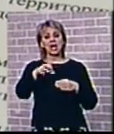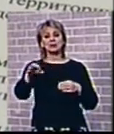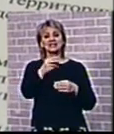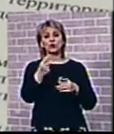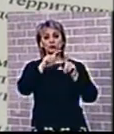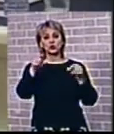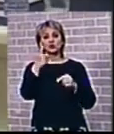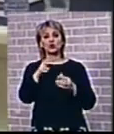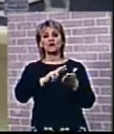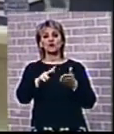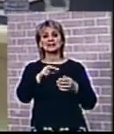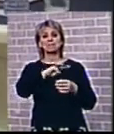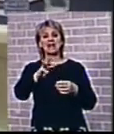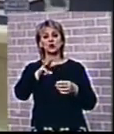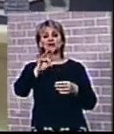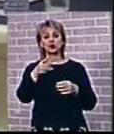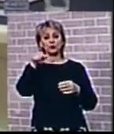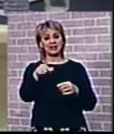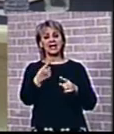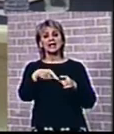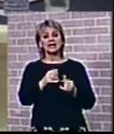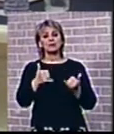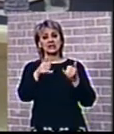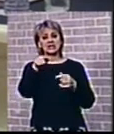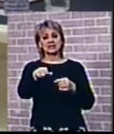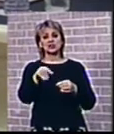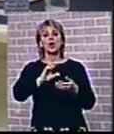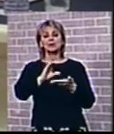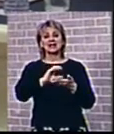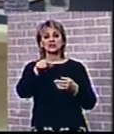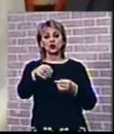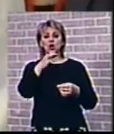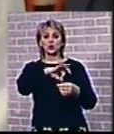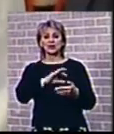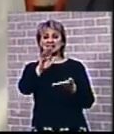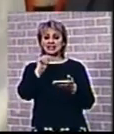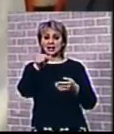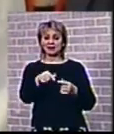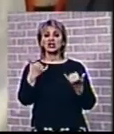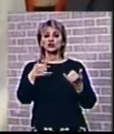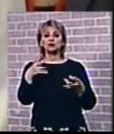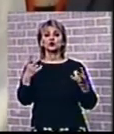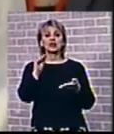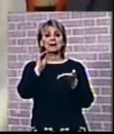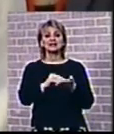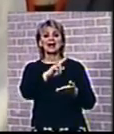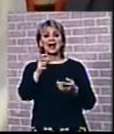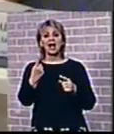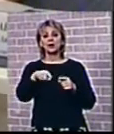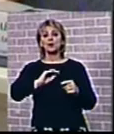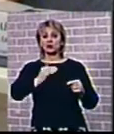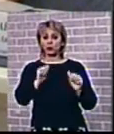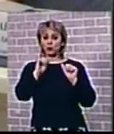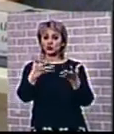областного бюджета 180 миллионов рублей для предоставления производственникам льготных займов. Теперь нужно определиться, как